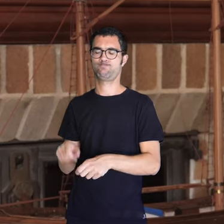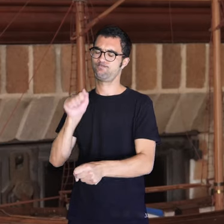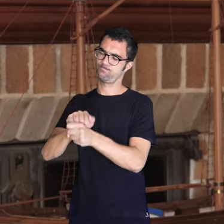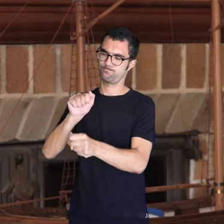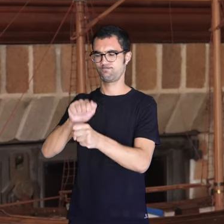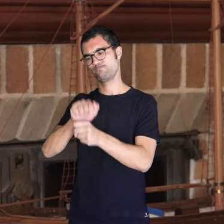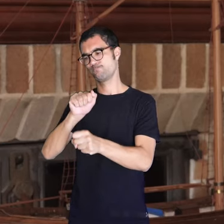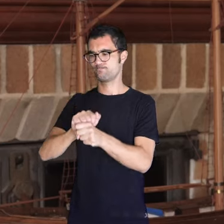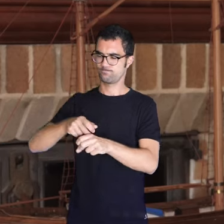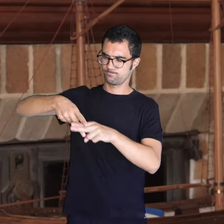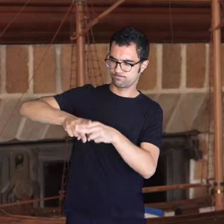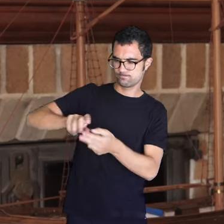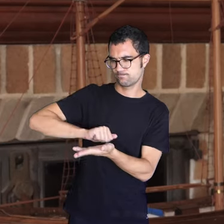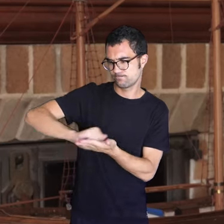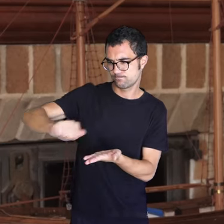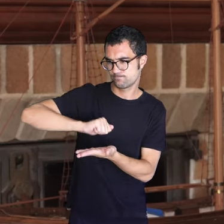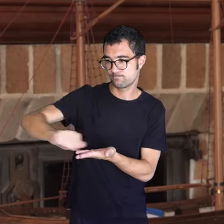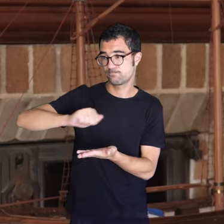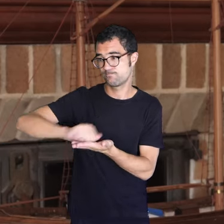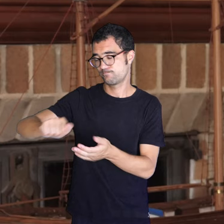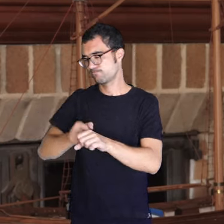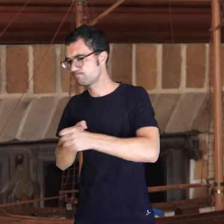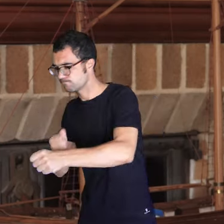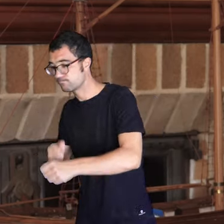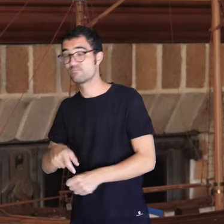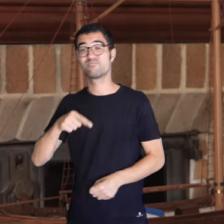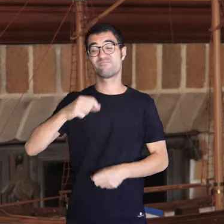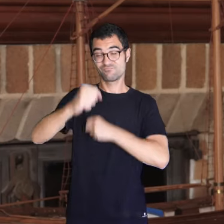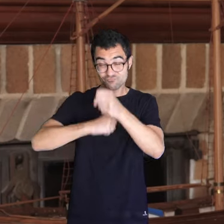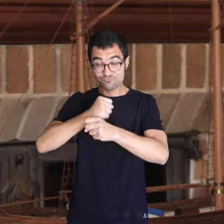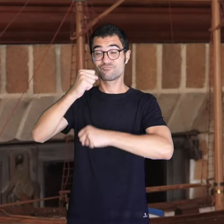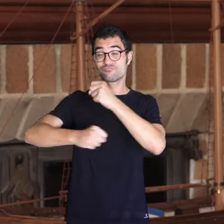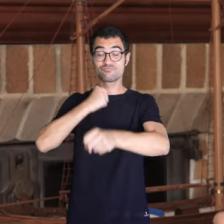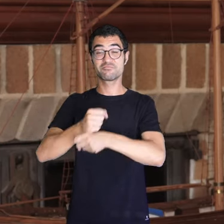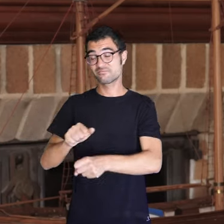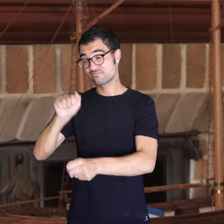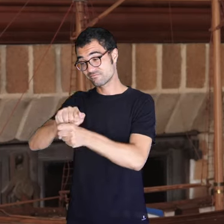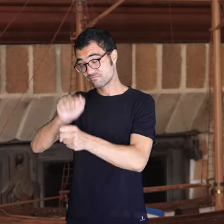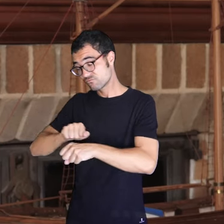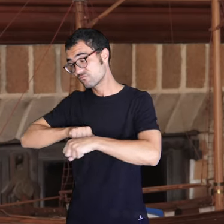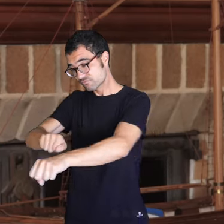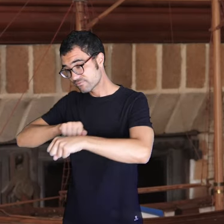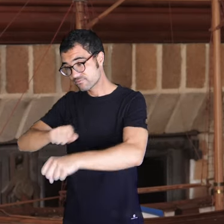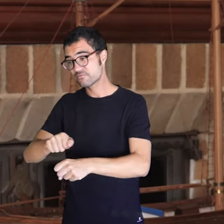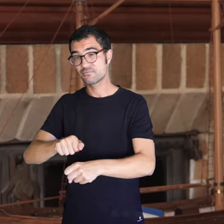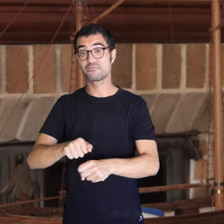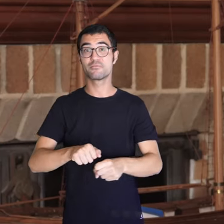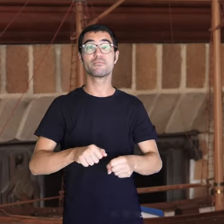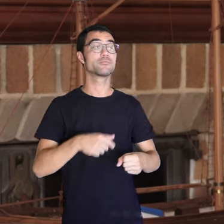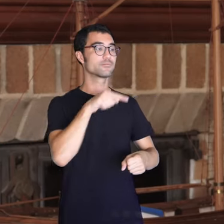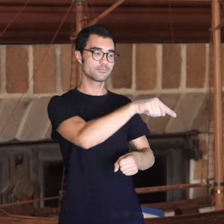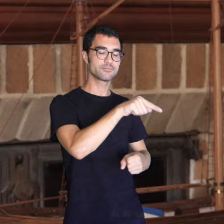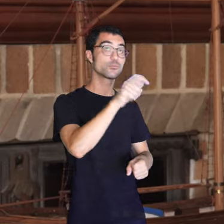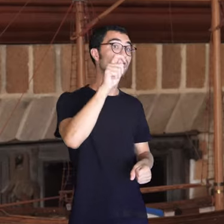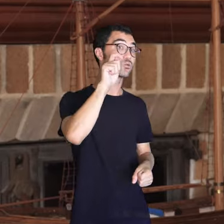dedicava també a la feina de mestre d'aixa. El que passa que moltes vegades, molts anys, era per reparar i arreglar i